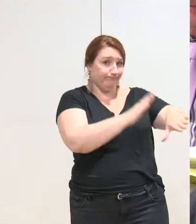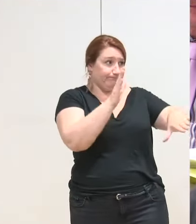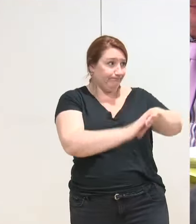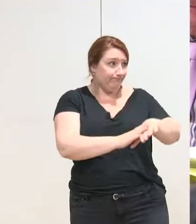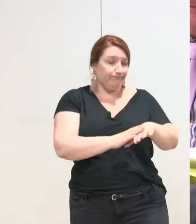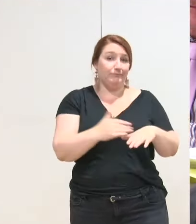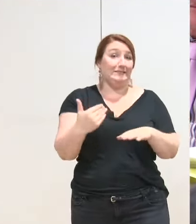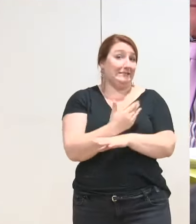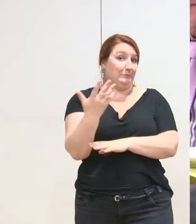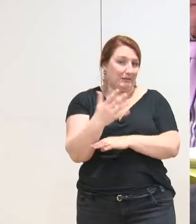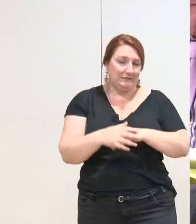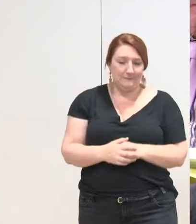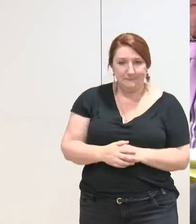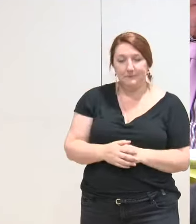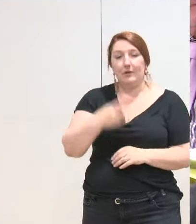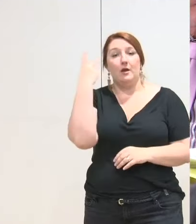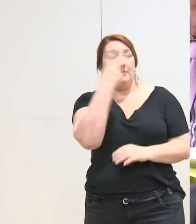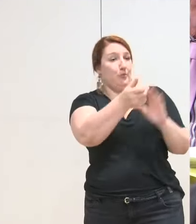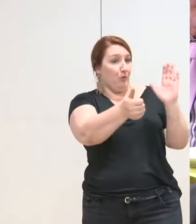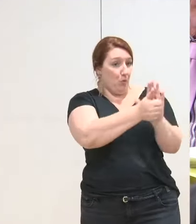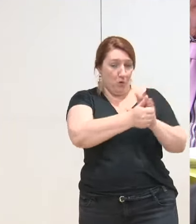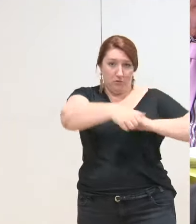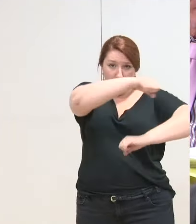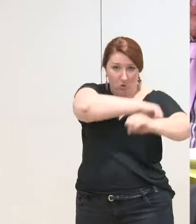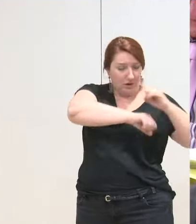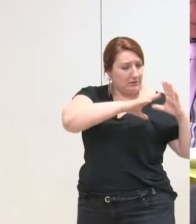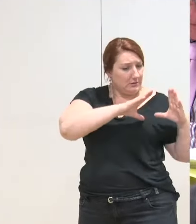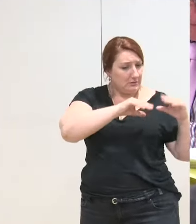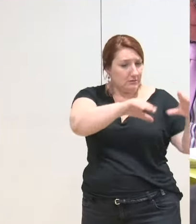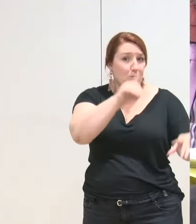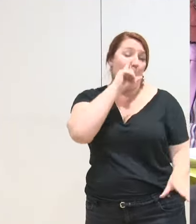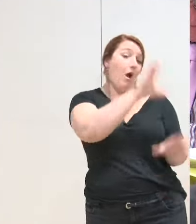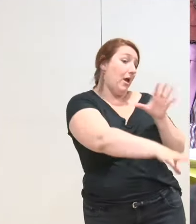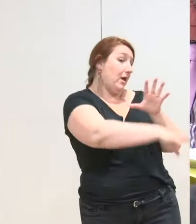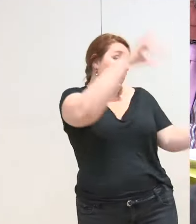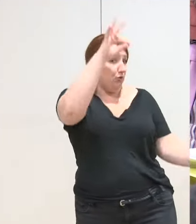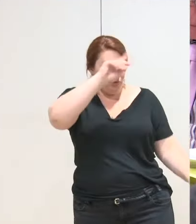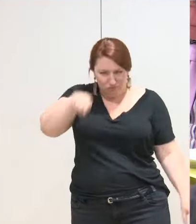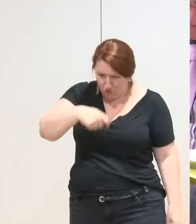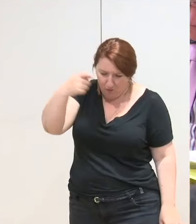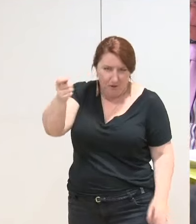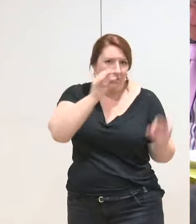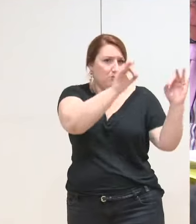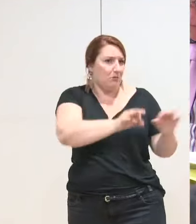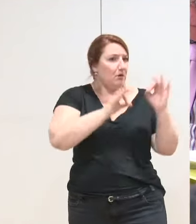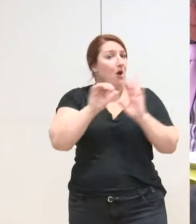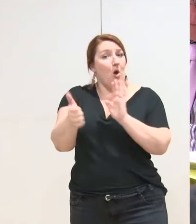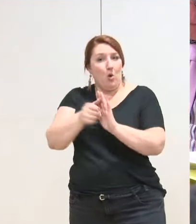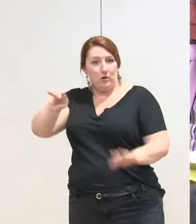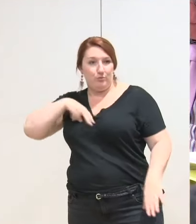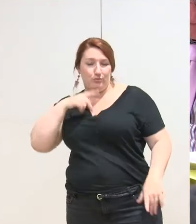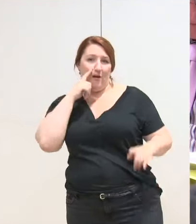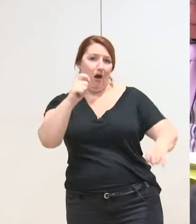ces choses-là votre rôle à vous c'est d'accomplir le mandat pour lequel vous avez étélé c'est normal mais notre rôle à nous c'est de vous dire